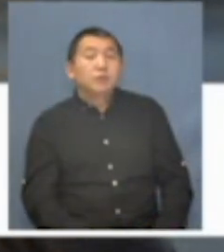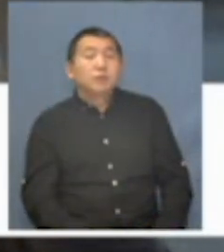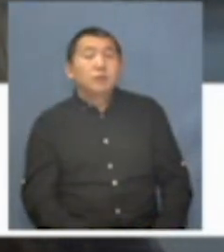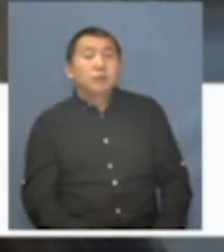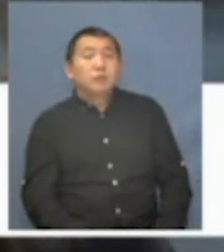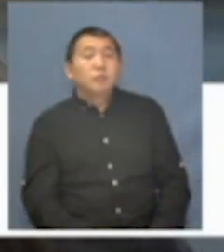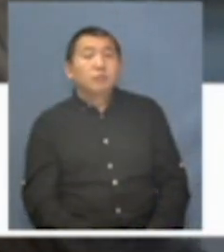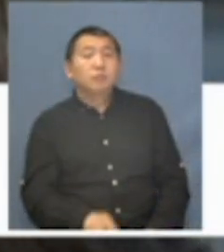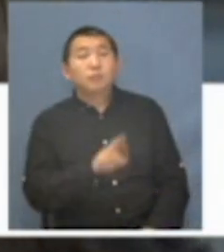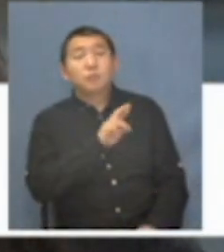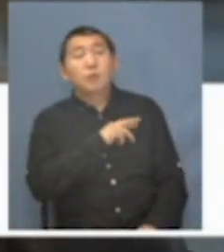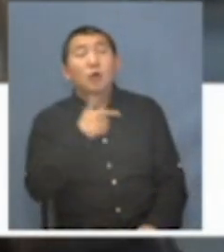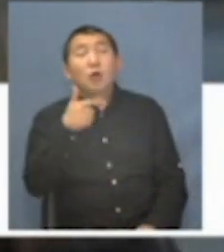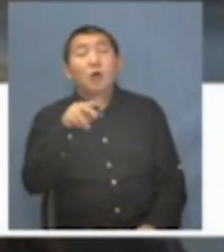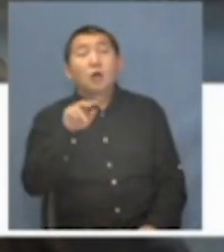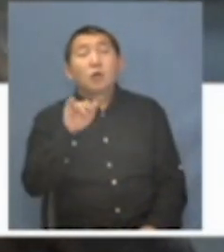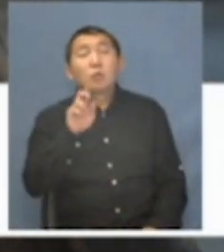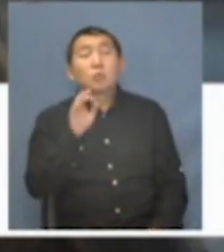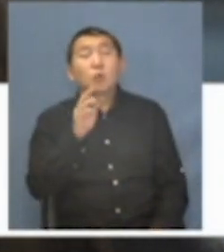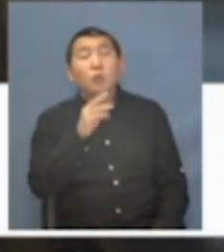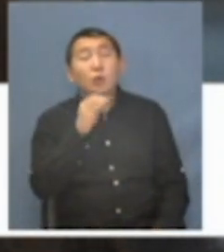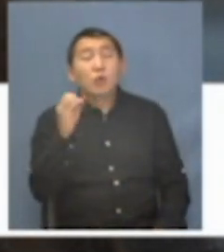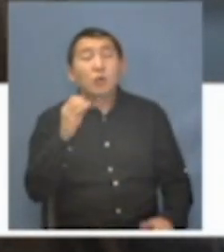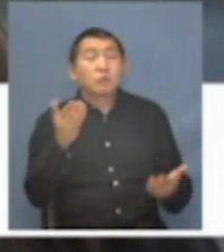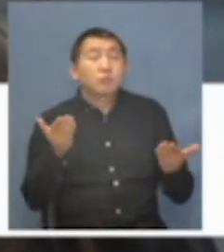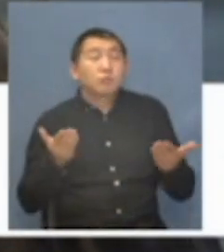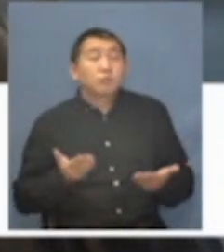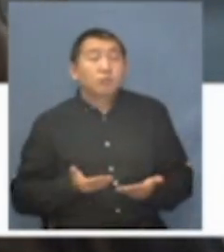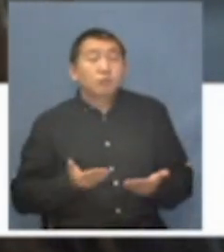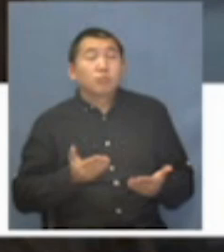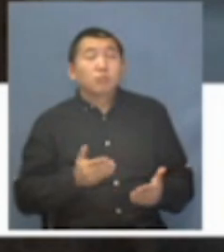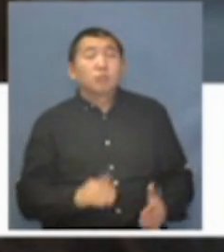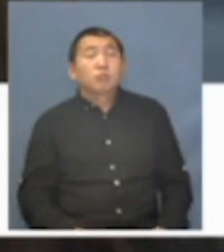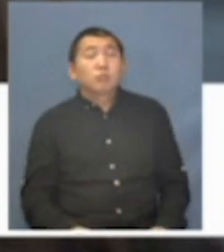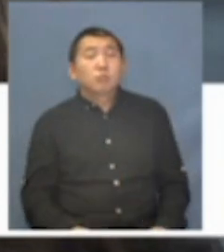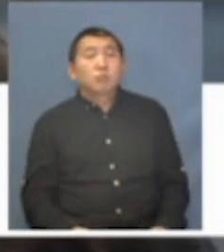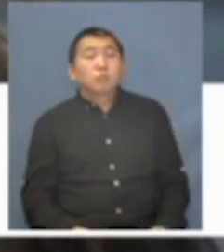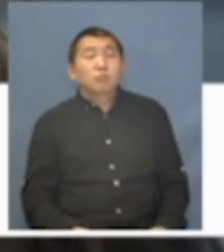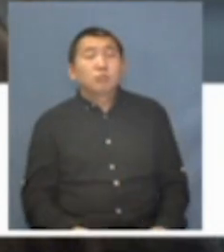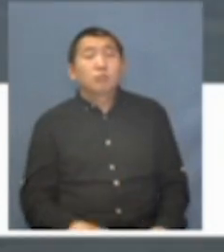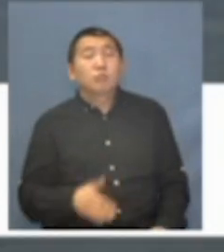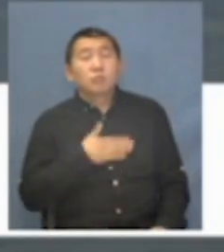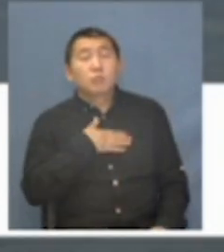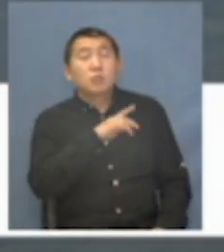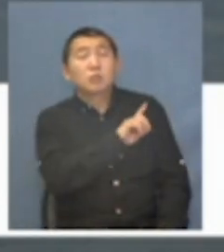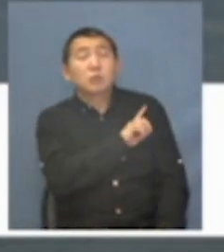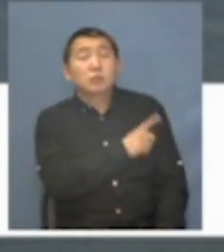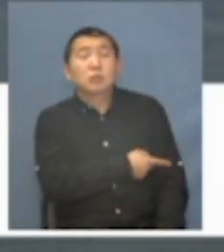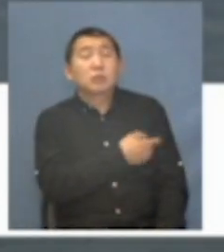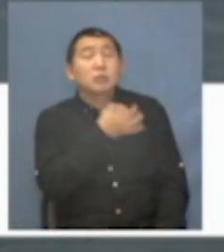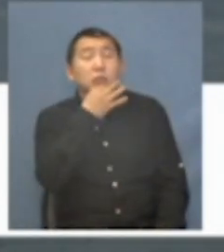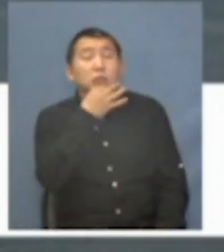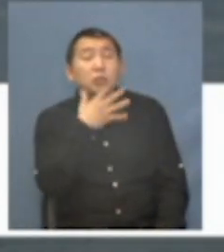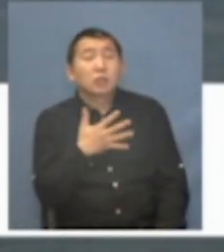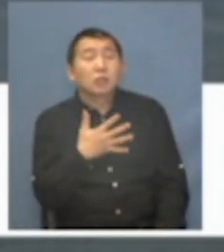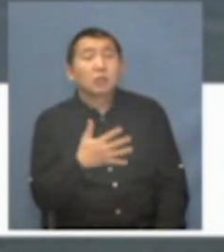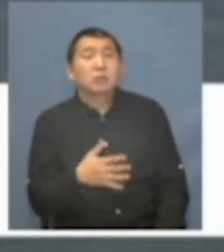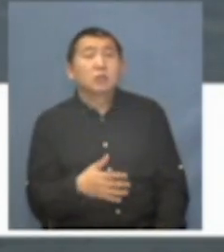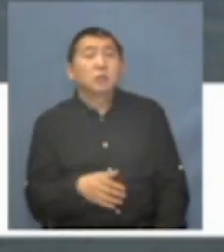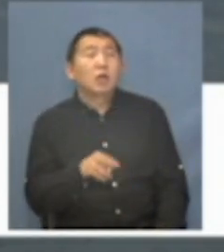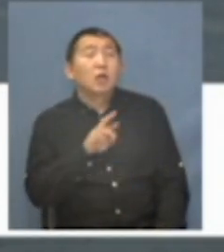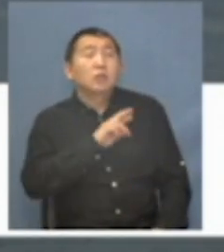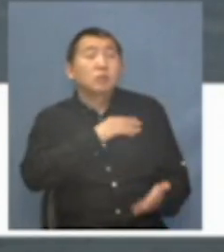Глубокойда тұрамын, мен Қонақжай отбасында болдым, мен маған қатты ұнайды. Мен ол жерде де